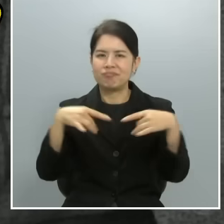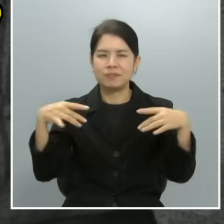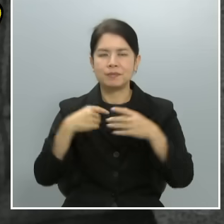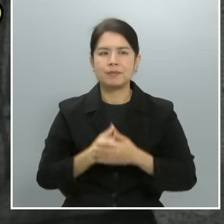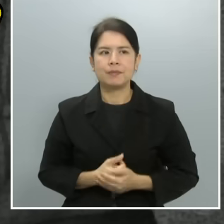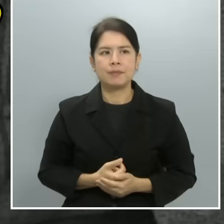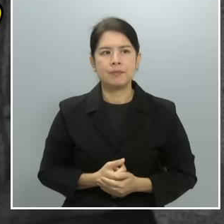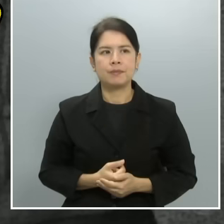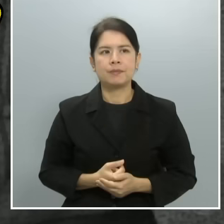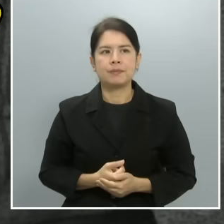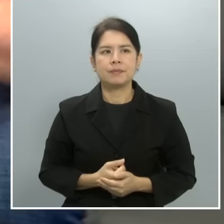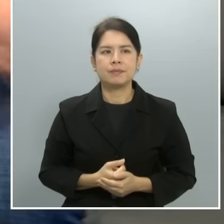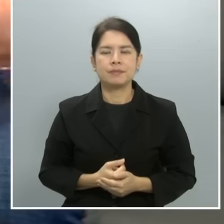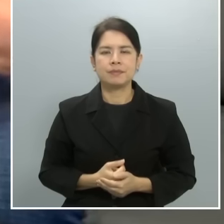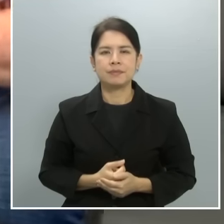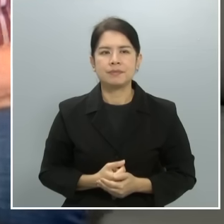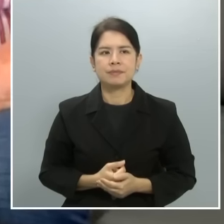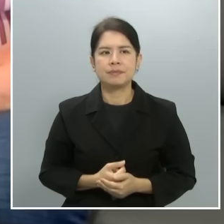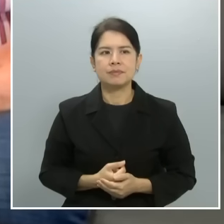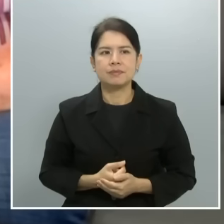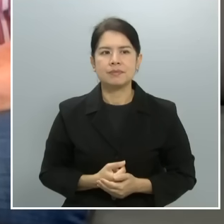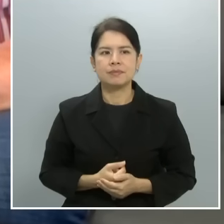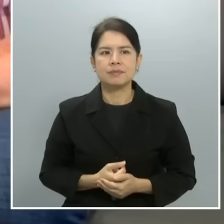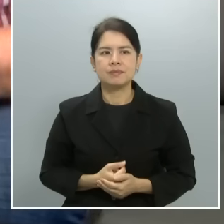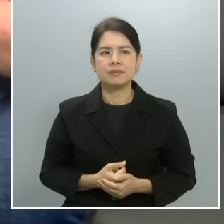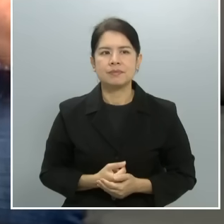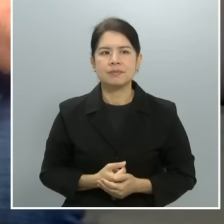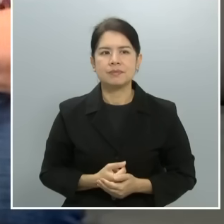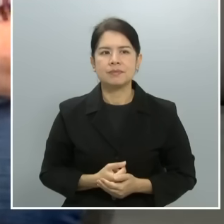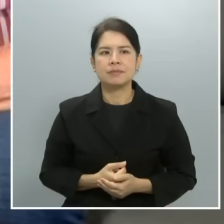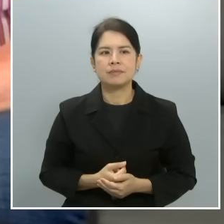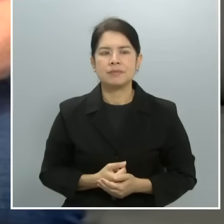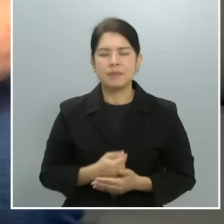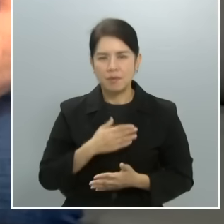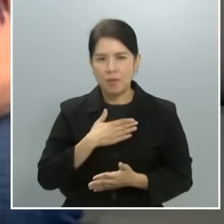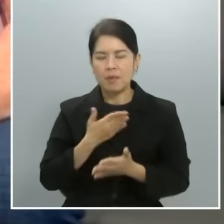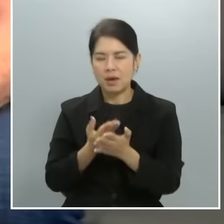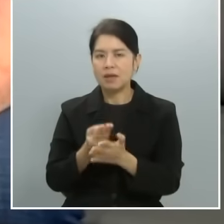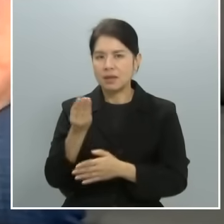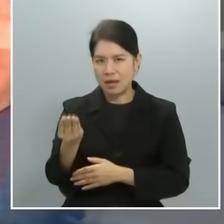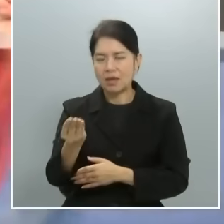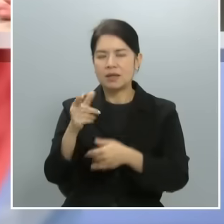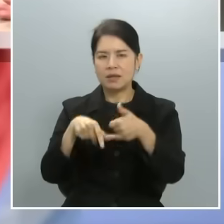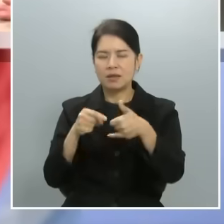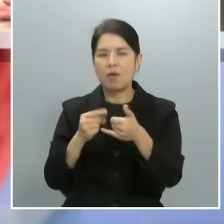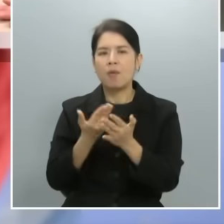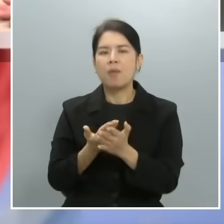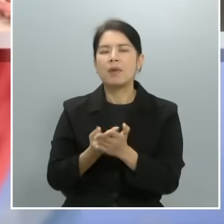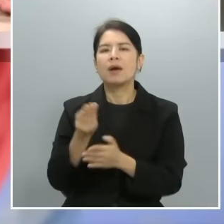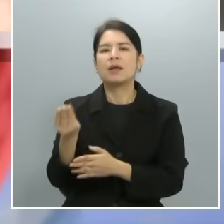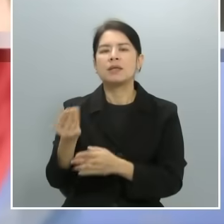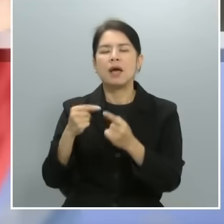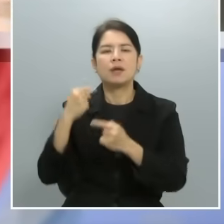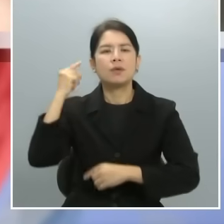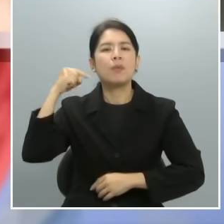องฟังเสียงดูนะครับ ผมก็ไม่ให้รายเดือนคือผมให้เป็นก้อนละตอนนั้นเงินผมขายหุ้นมีเยอ